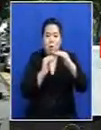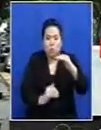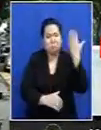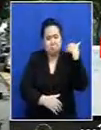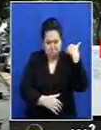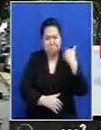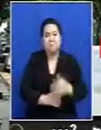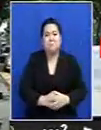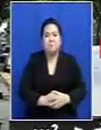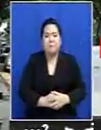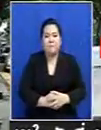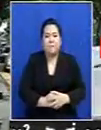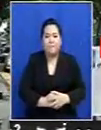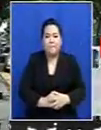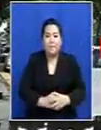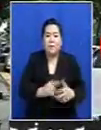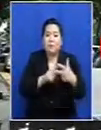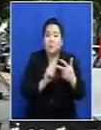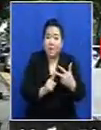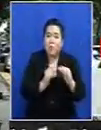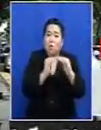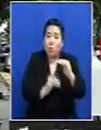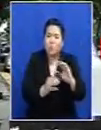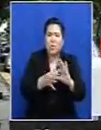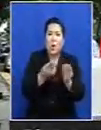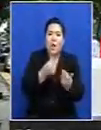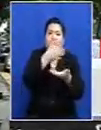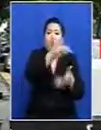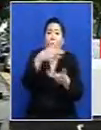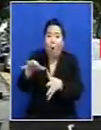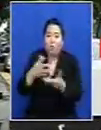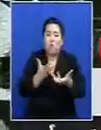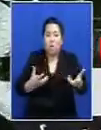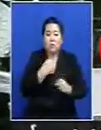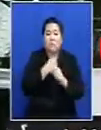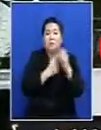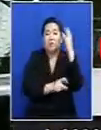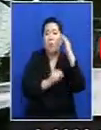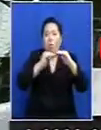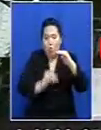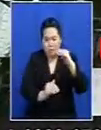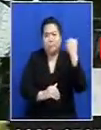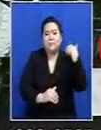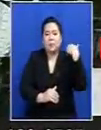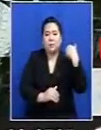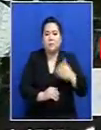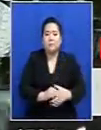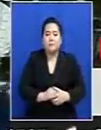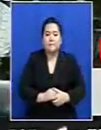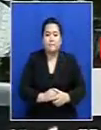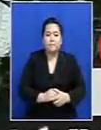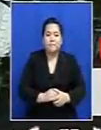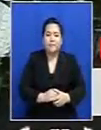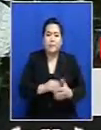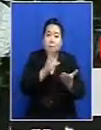เดือนก่อนนอกจากนี้ก็ยังลดตัวเลขคาดการณ์ด้านการส่งออกและการผลิตของสิงคโปร์ลงด้วยค่ะซึ่งผลสำรวจนี้ได้สอบถ